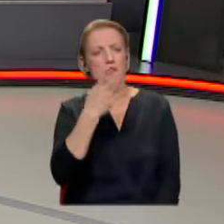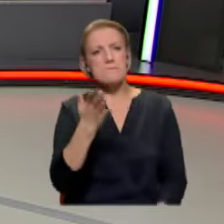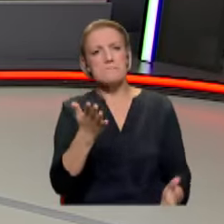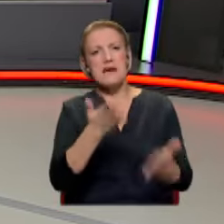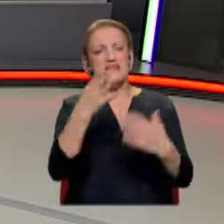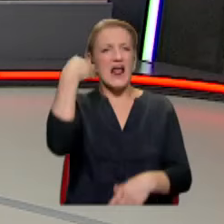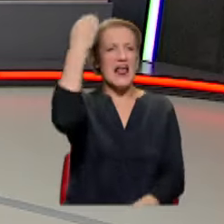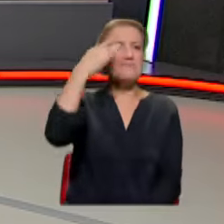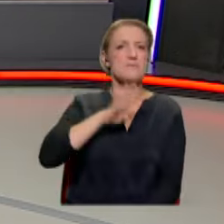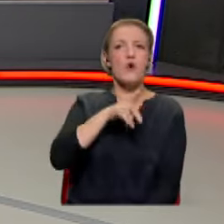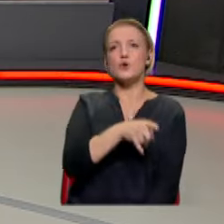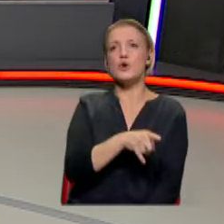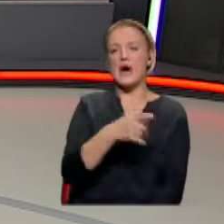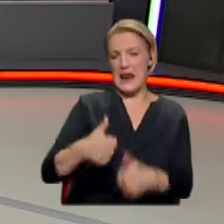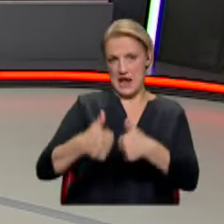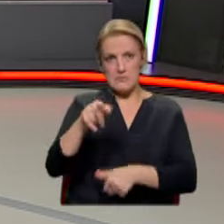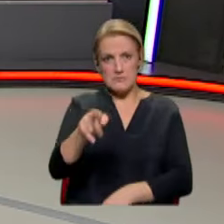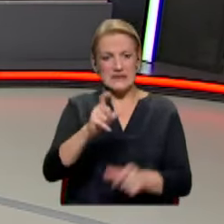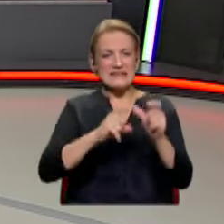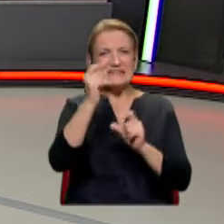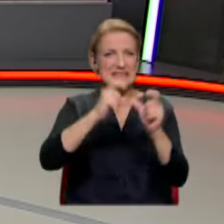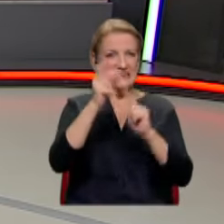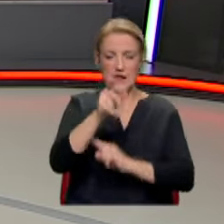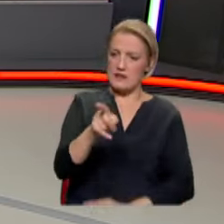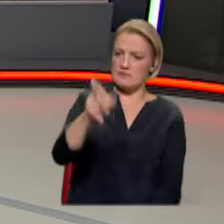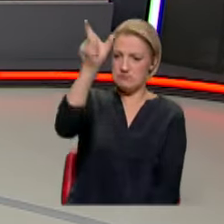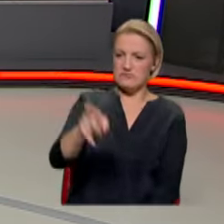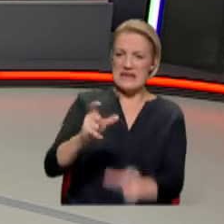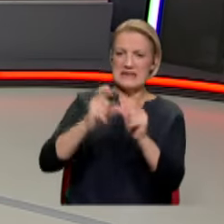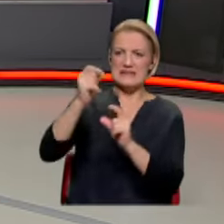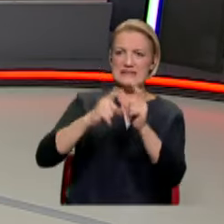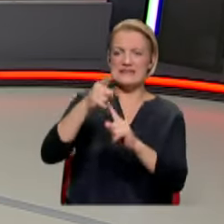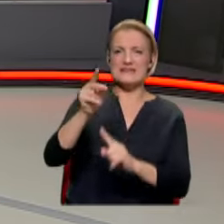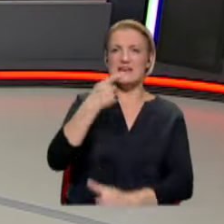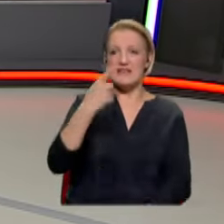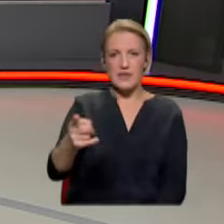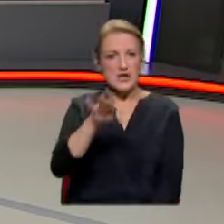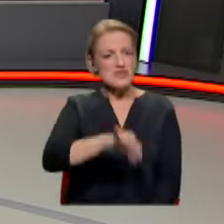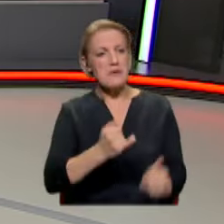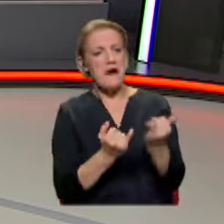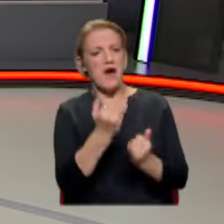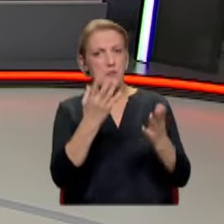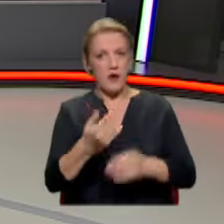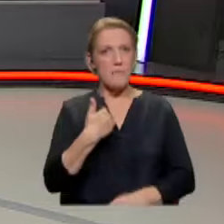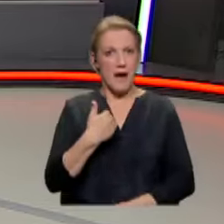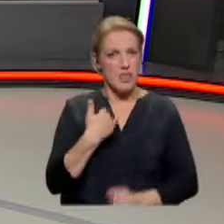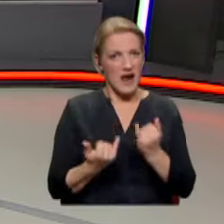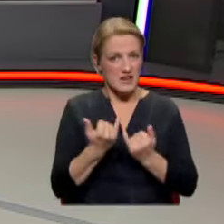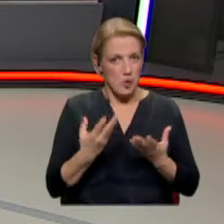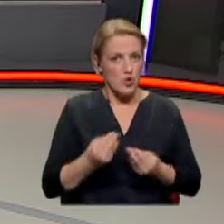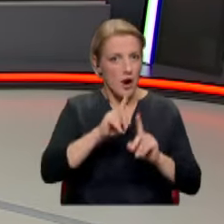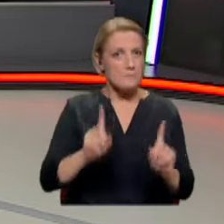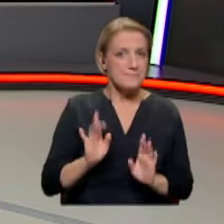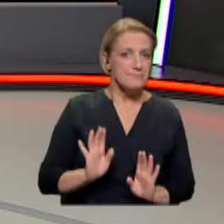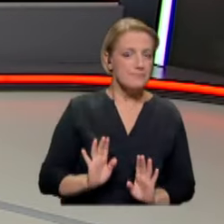Ekrem İmamoğlu'na Sisi demişti o da sordu sonra şimdi kardeşim olunca Hani ben de kardeşim